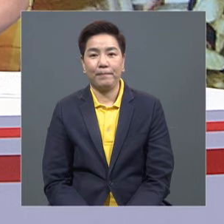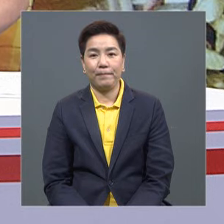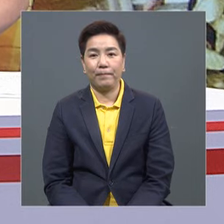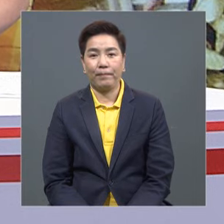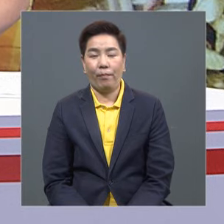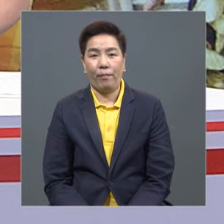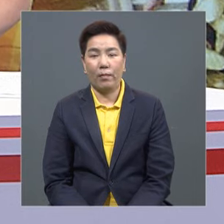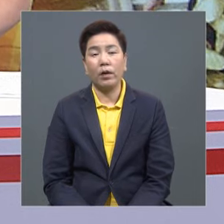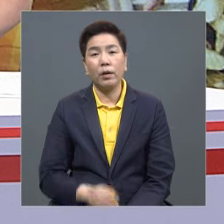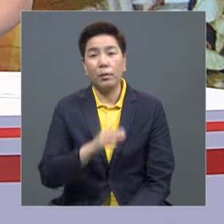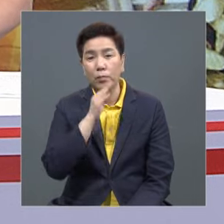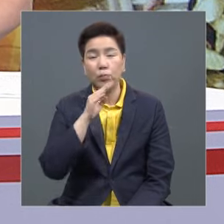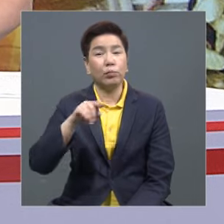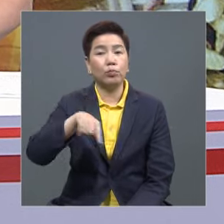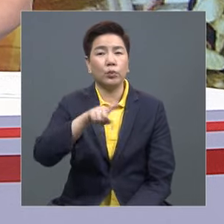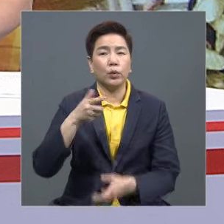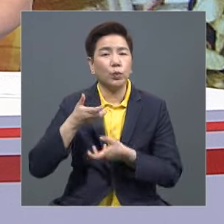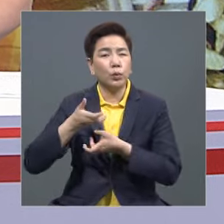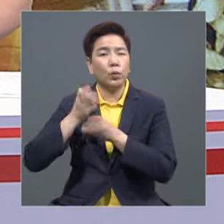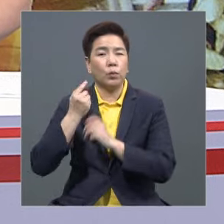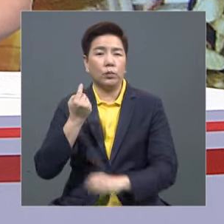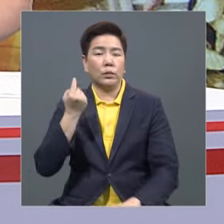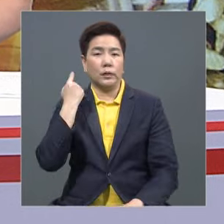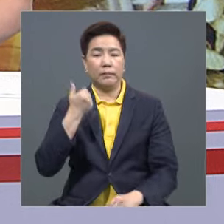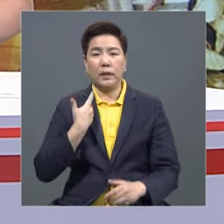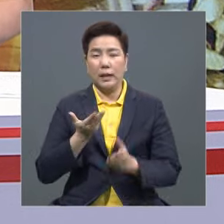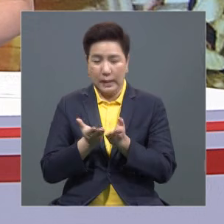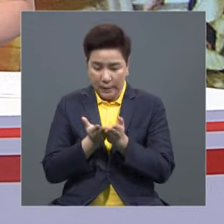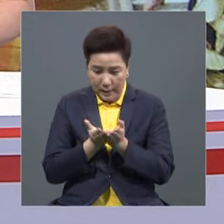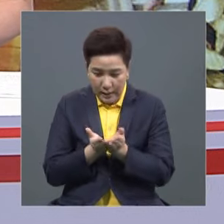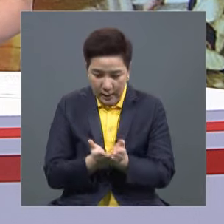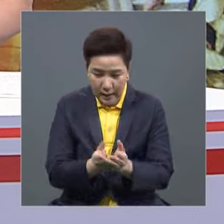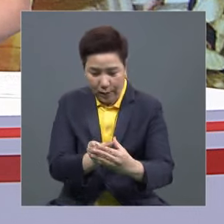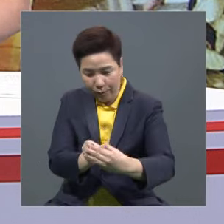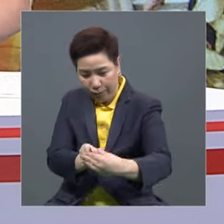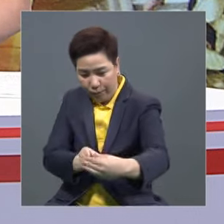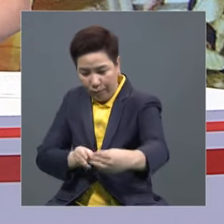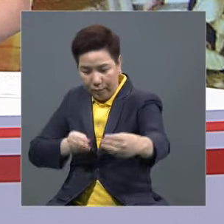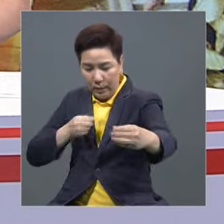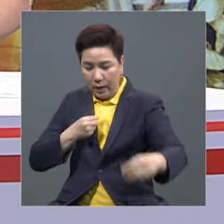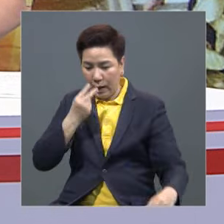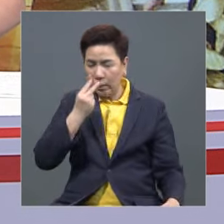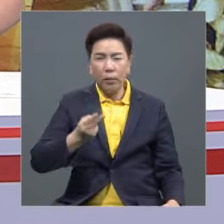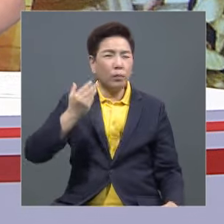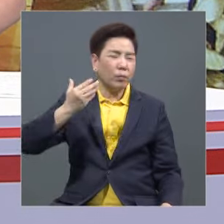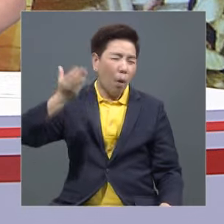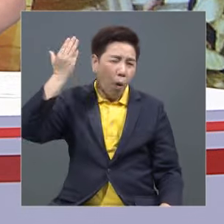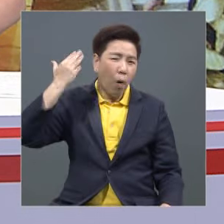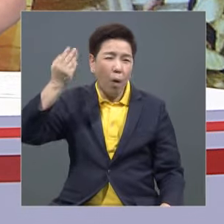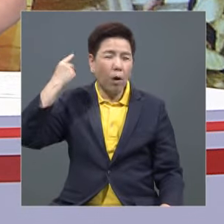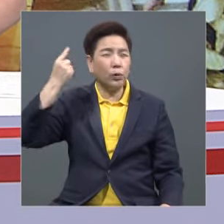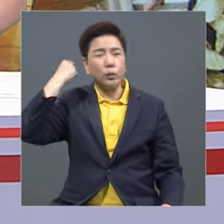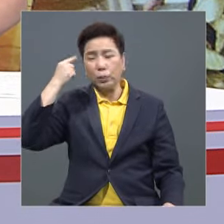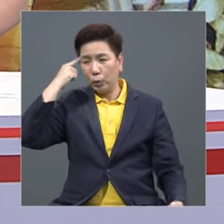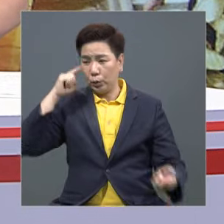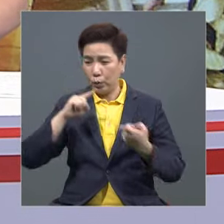ขณะที่ถ้าเราย้อนกลับไปเรื่องของขบวนพระวหาญาตราทางชลมารคเนี่ยเราได้ชมกันครั้งก่อนก็คือเมื่อ